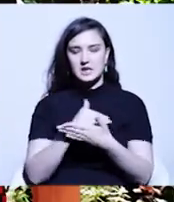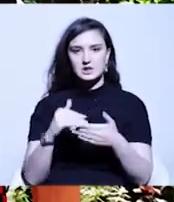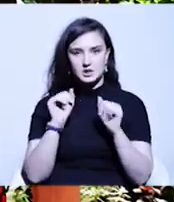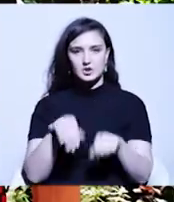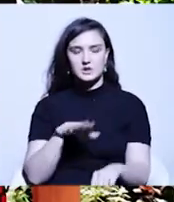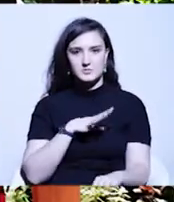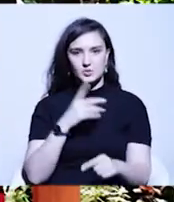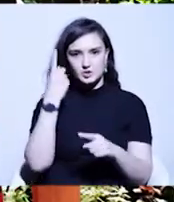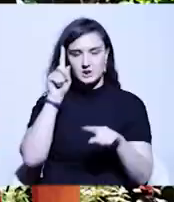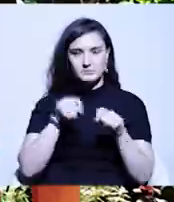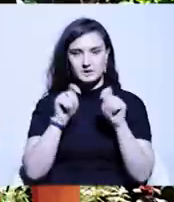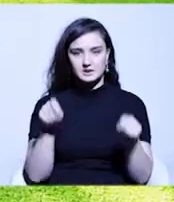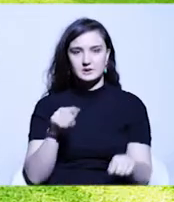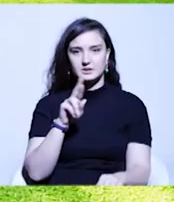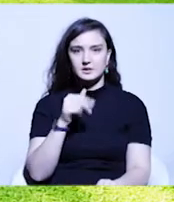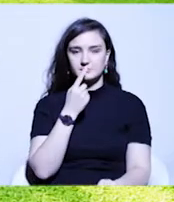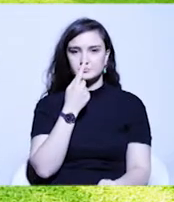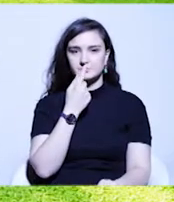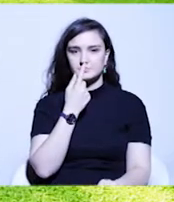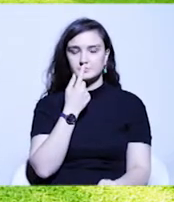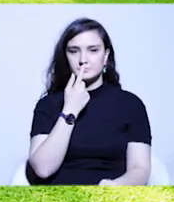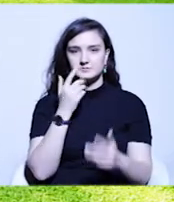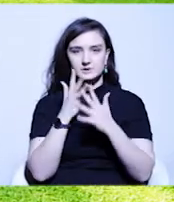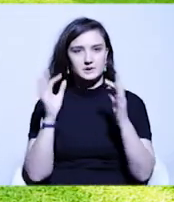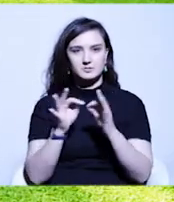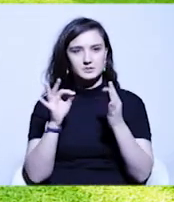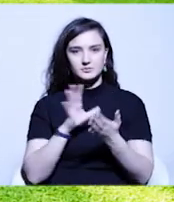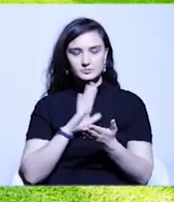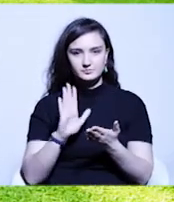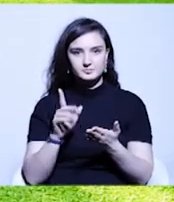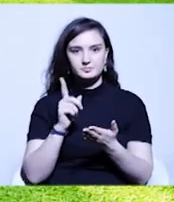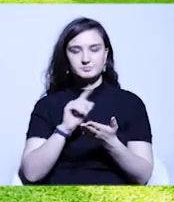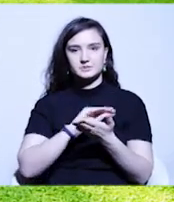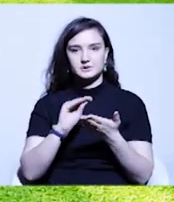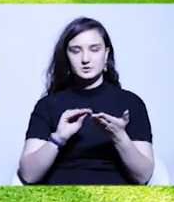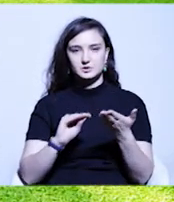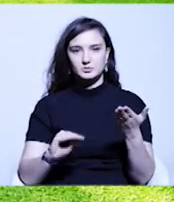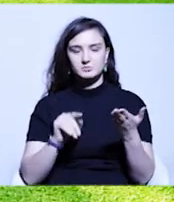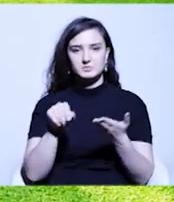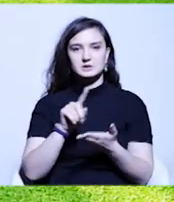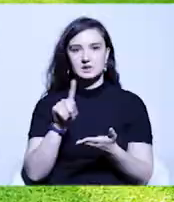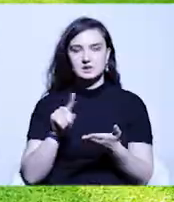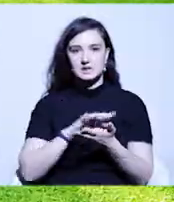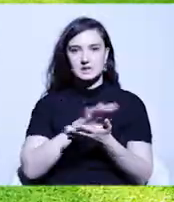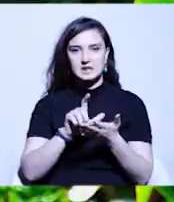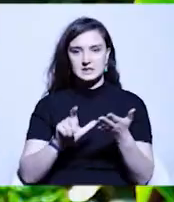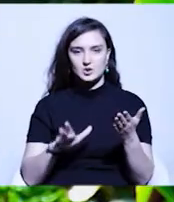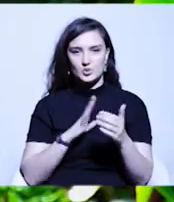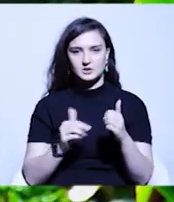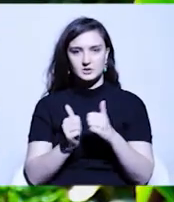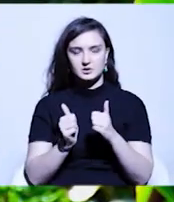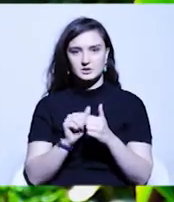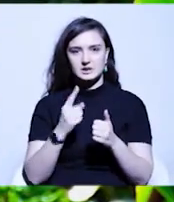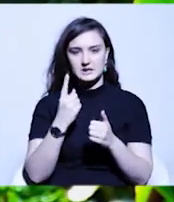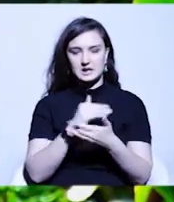იყოს შექმნილი და მეტი არაფერი არ ქონდეს, მაგრამ წერილობით მას რაღაცა ტექსტი მოსდევდეს, რომელიც